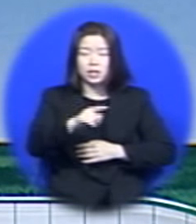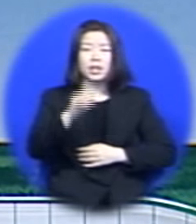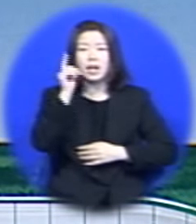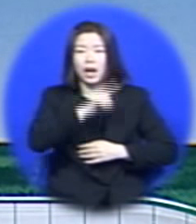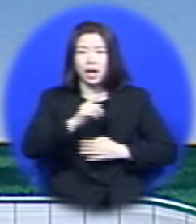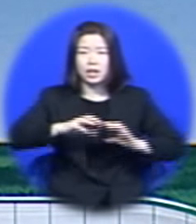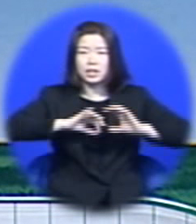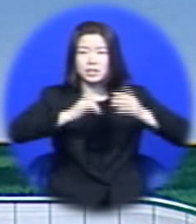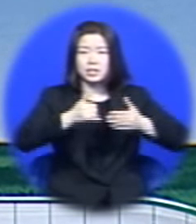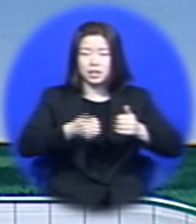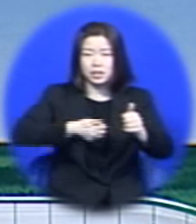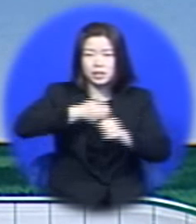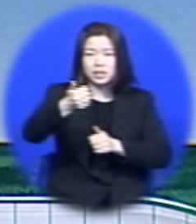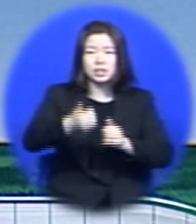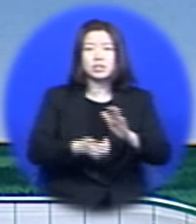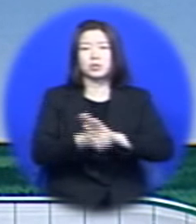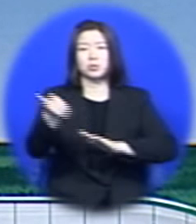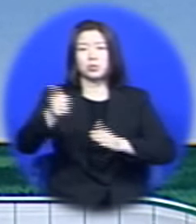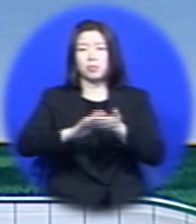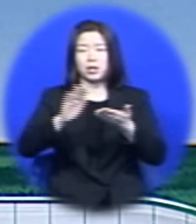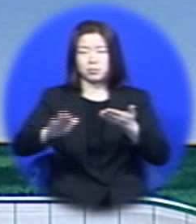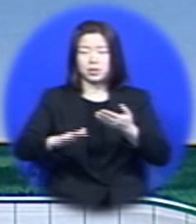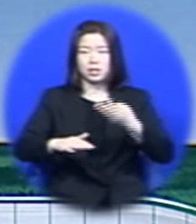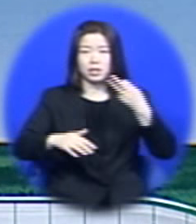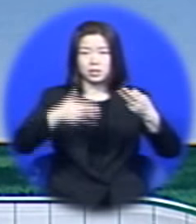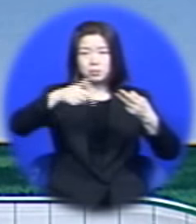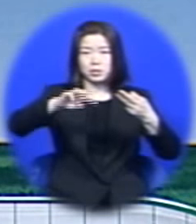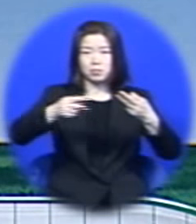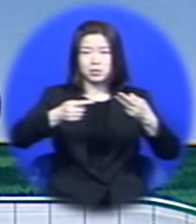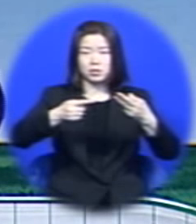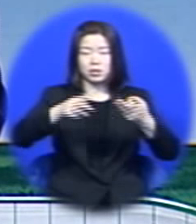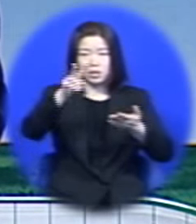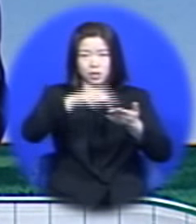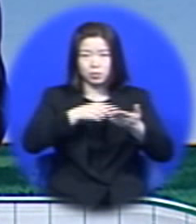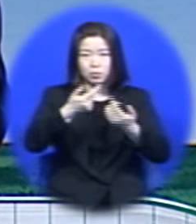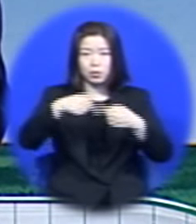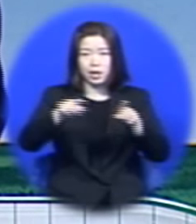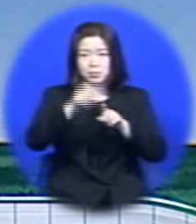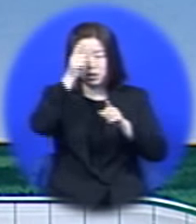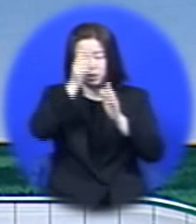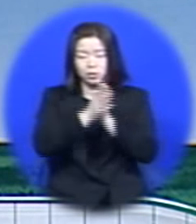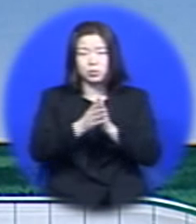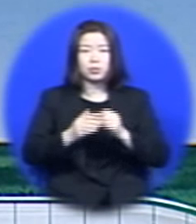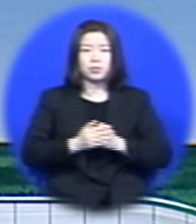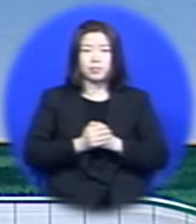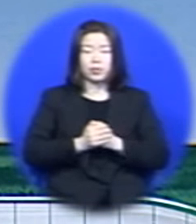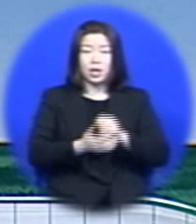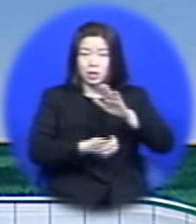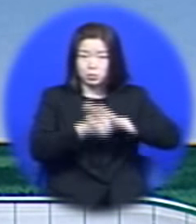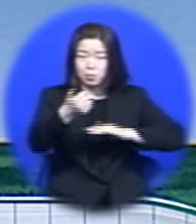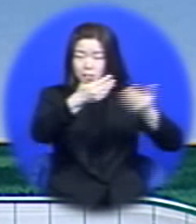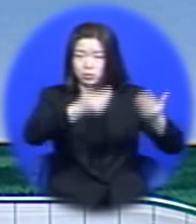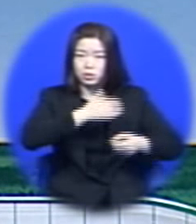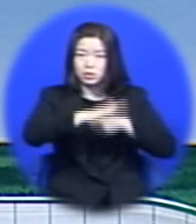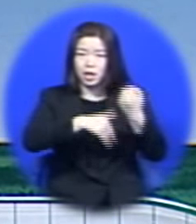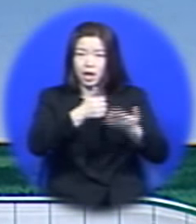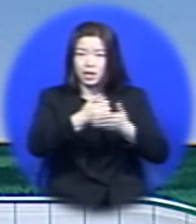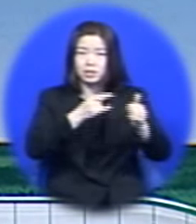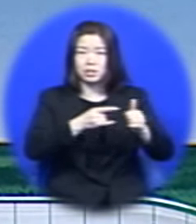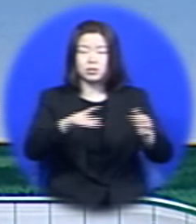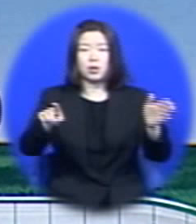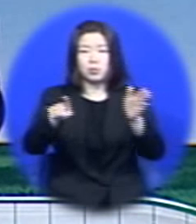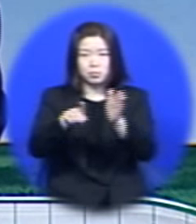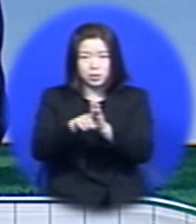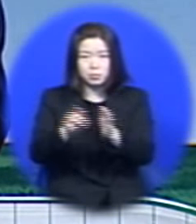이기는 소망입니다. 13절 말씀을 읽고 같이 기도합시다. 소망을 주시는 하나님께서